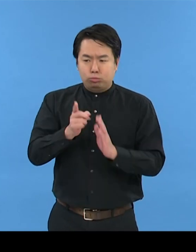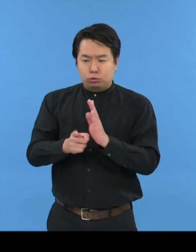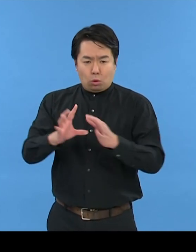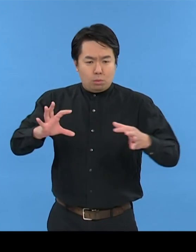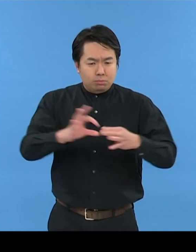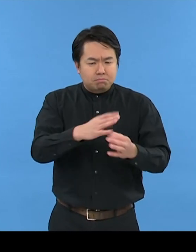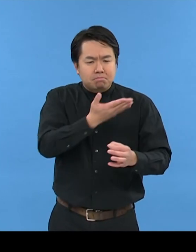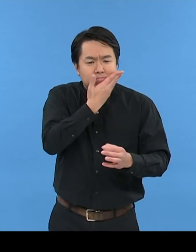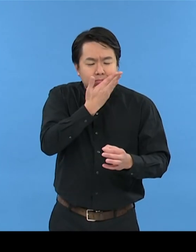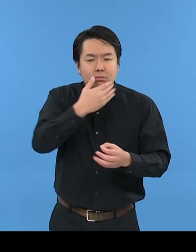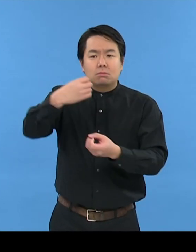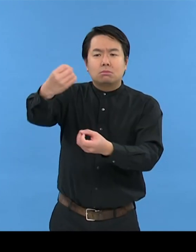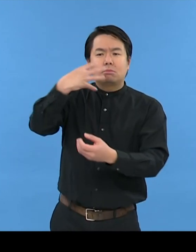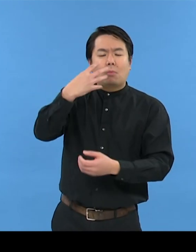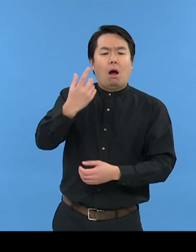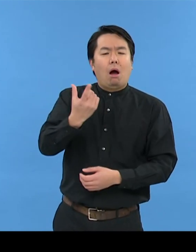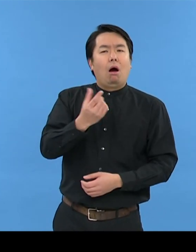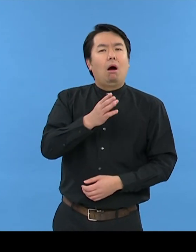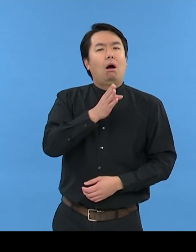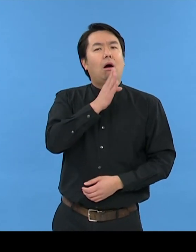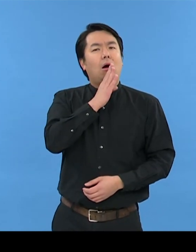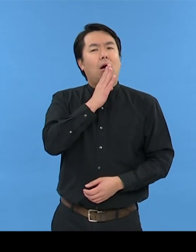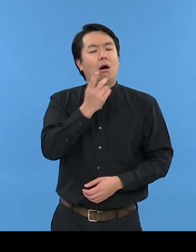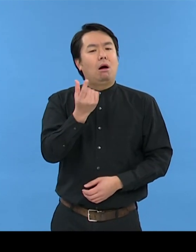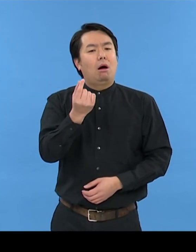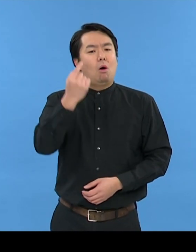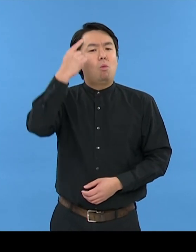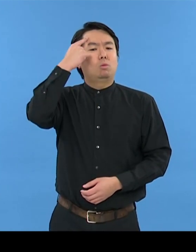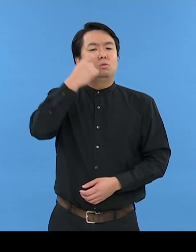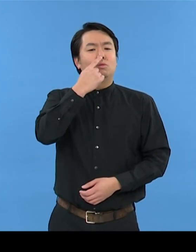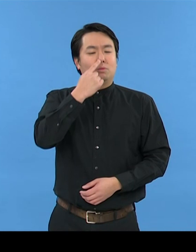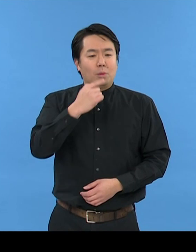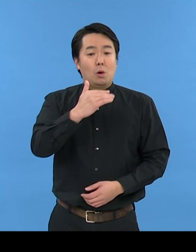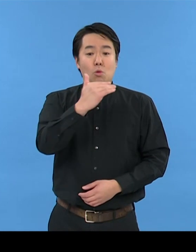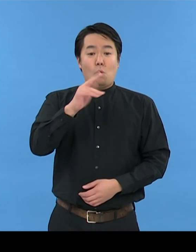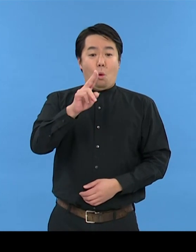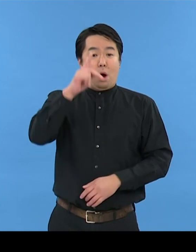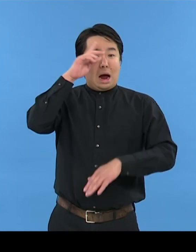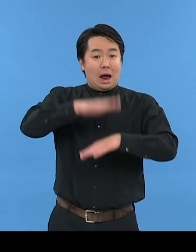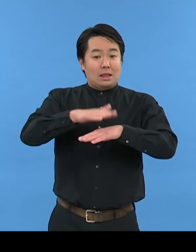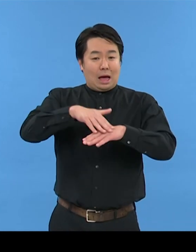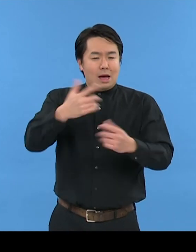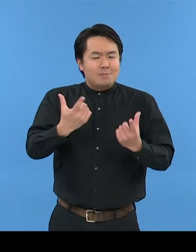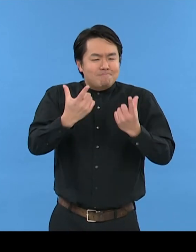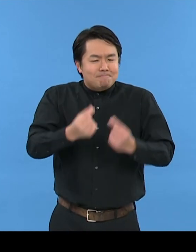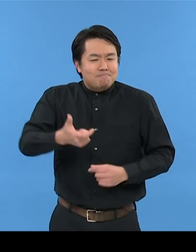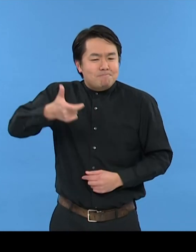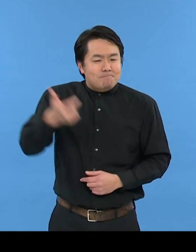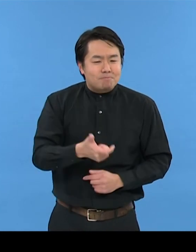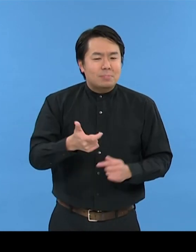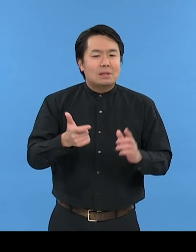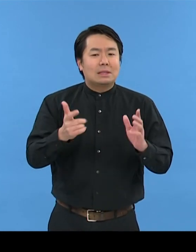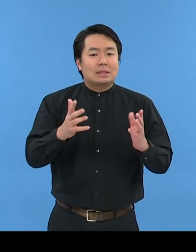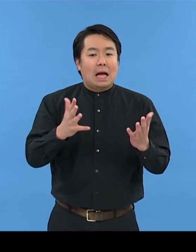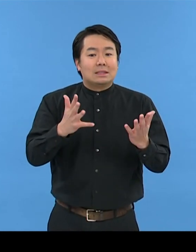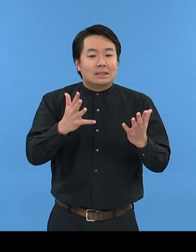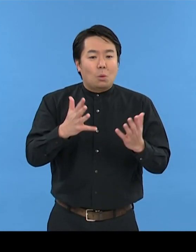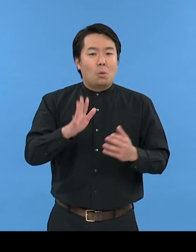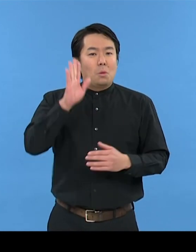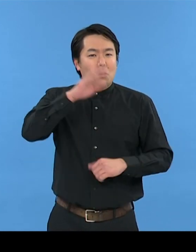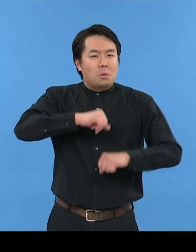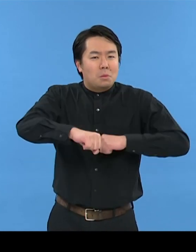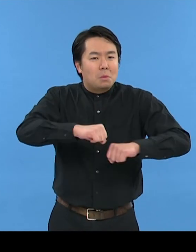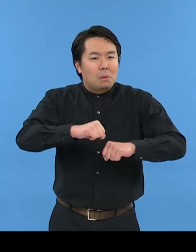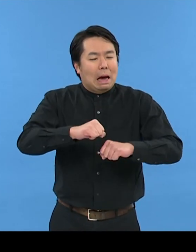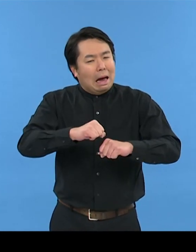思うんですがただこういった業というものの考え方というものもしっかりと考えていかないといけない